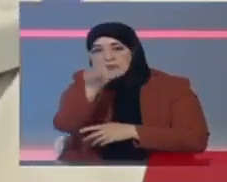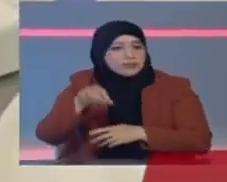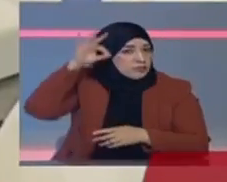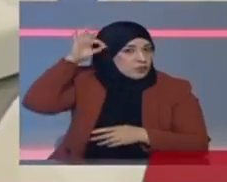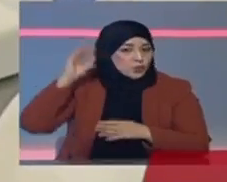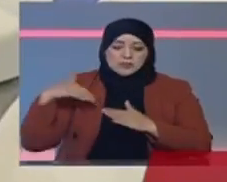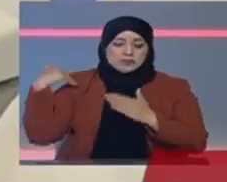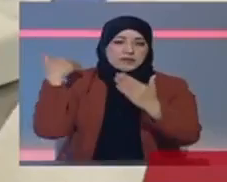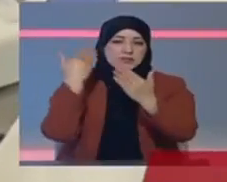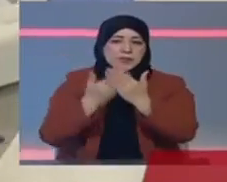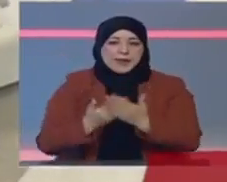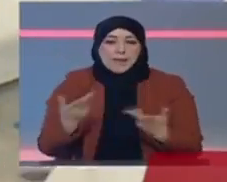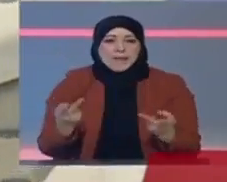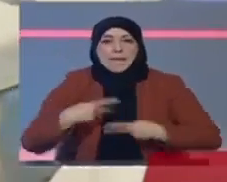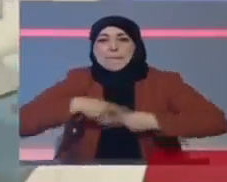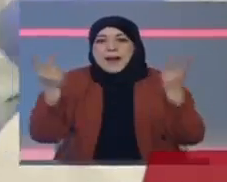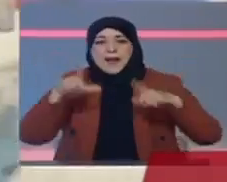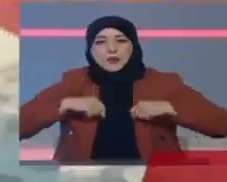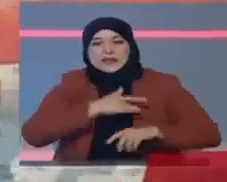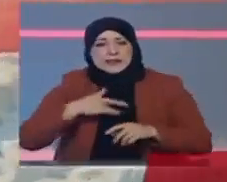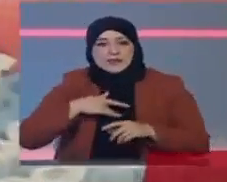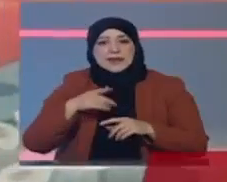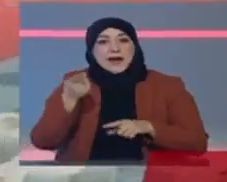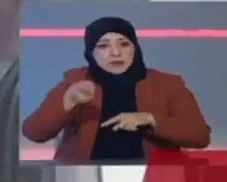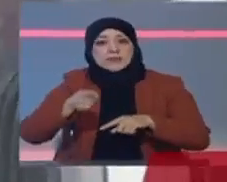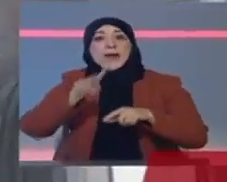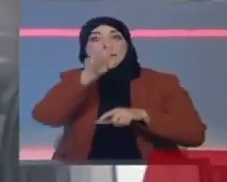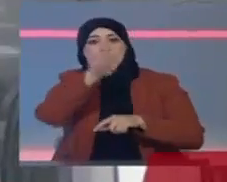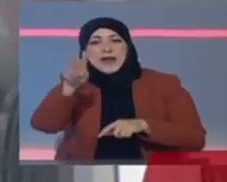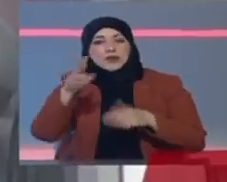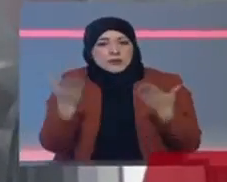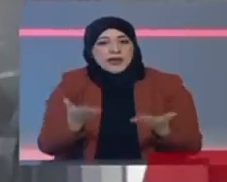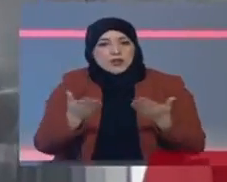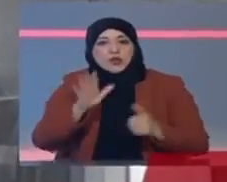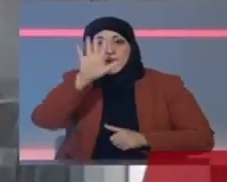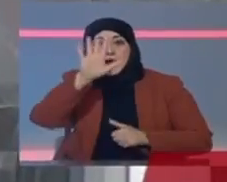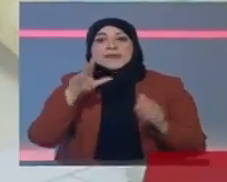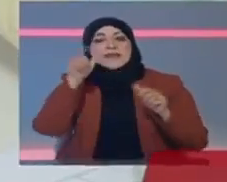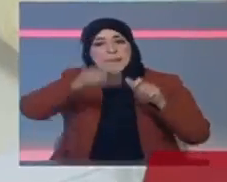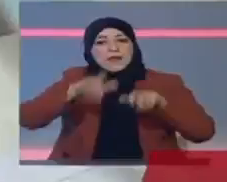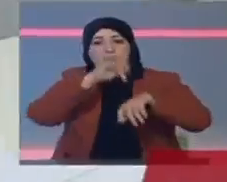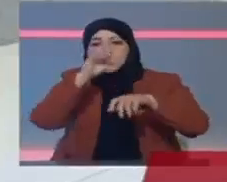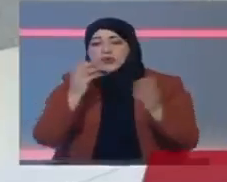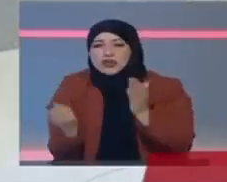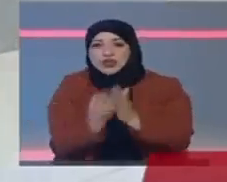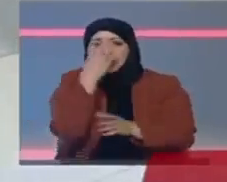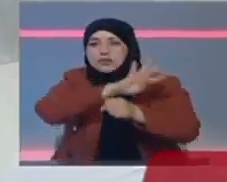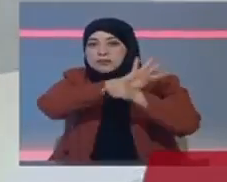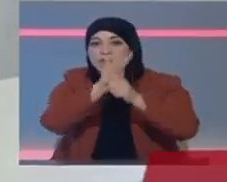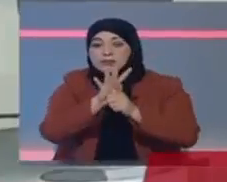حد اخر بلاغ للوزاره وقد سجلت ولايه بن عروس اليوم خمس اصابات جديده بفيروس كورونا